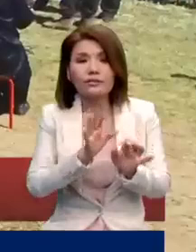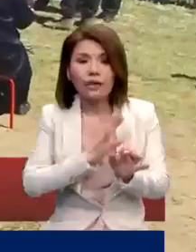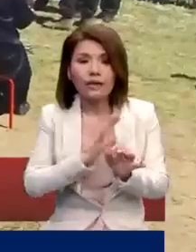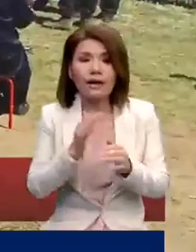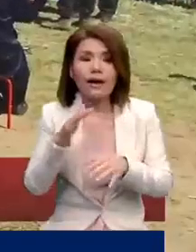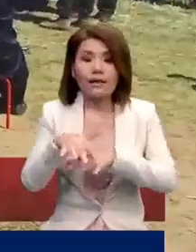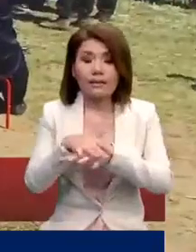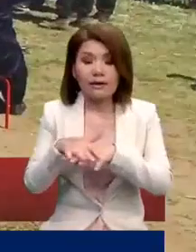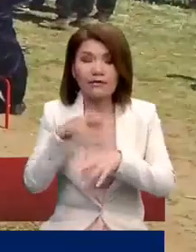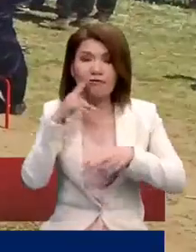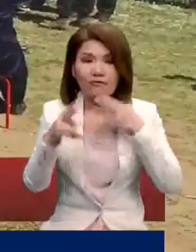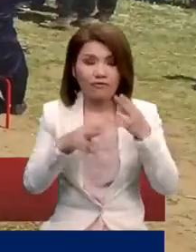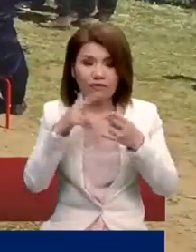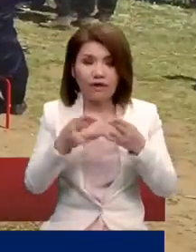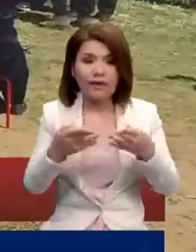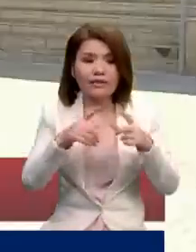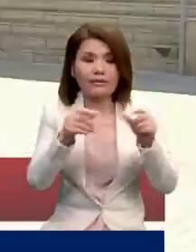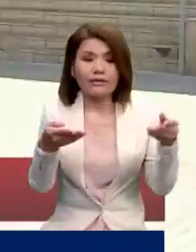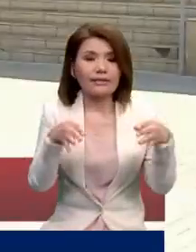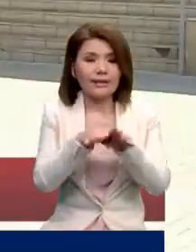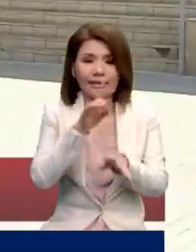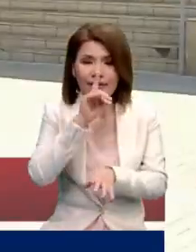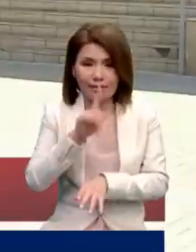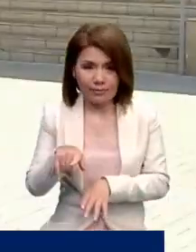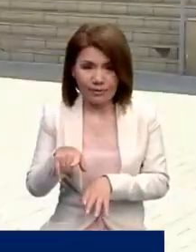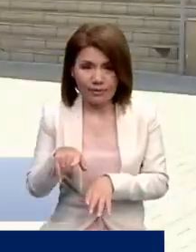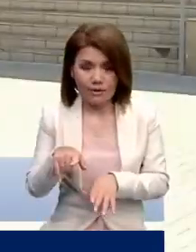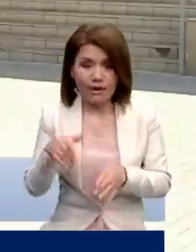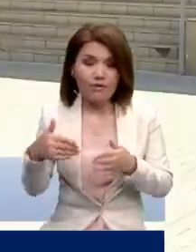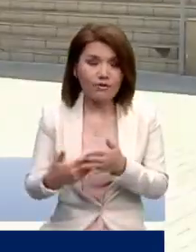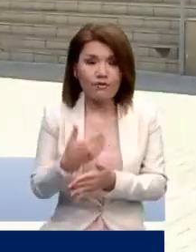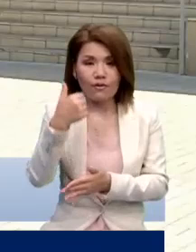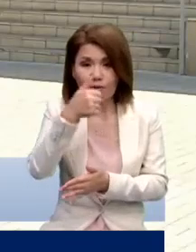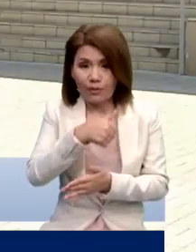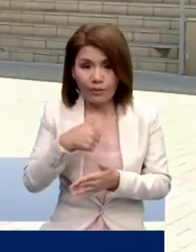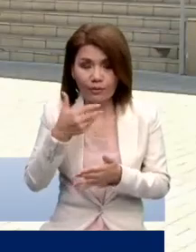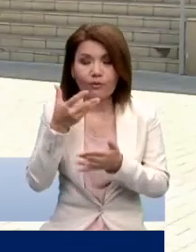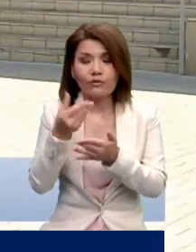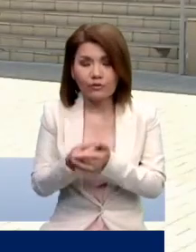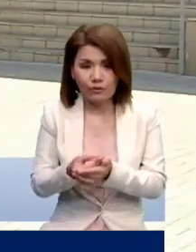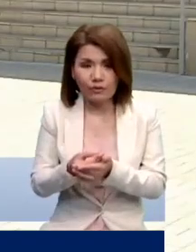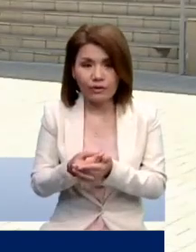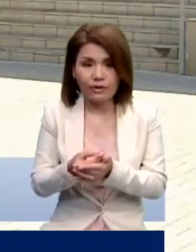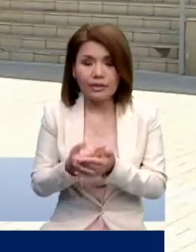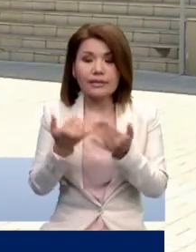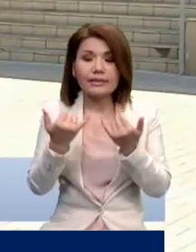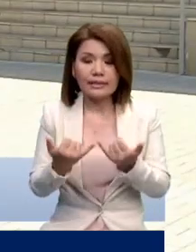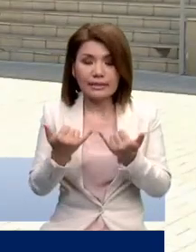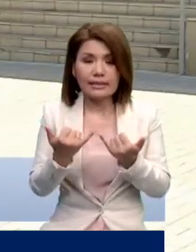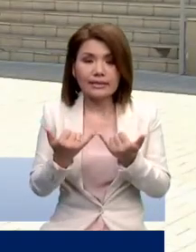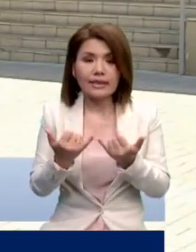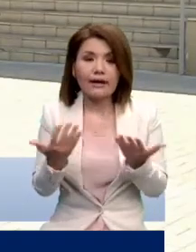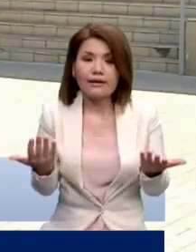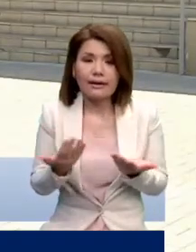мектеп жабылмайды деген шешім қабылданды. Жаңа оқу жылын бұл мектеп өз осы қазіргі